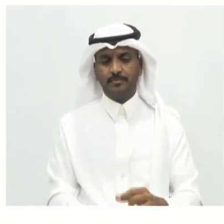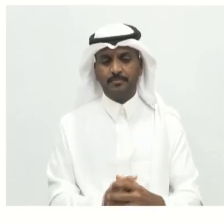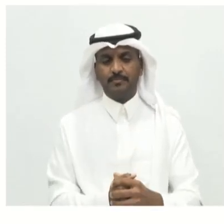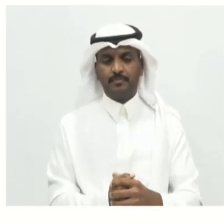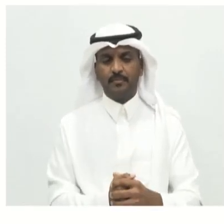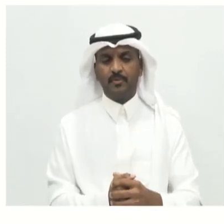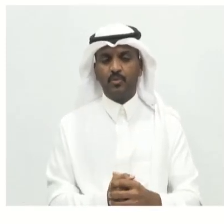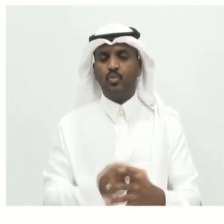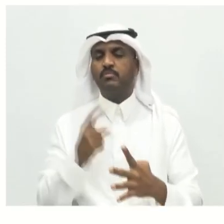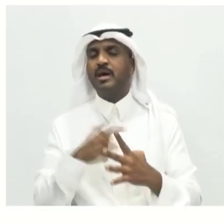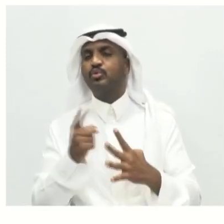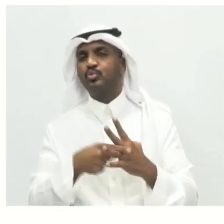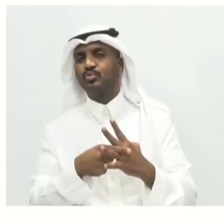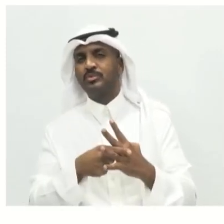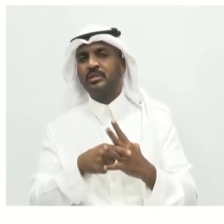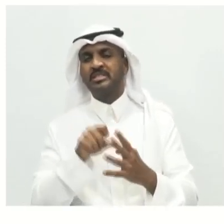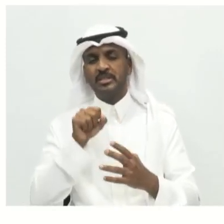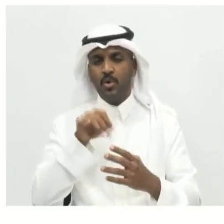طيب ما شروط التداوي